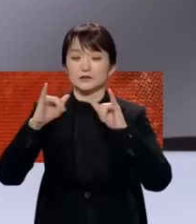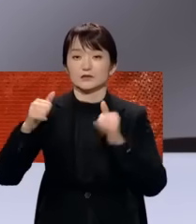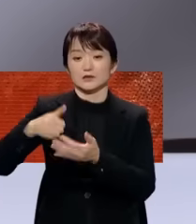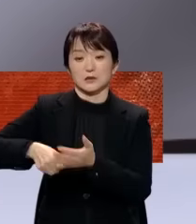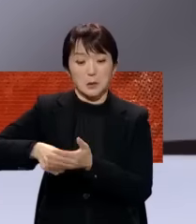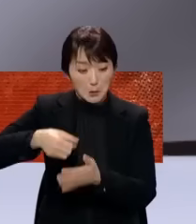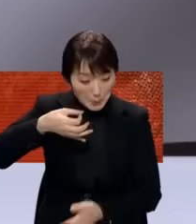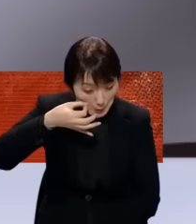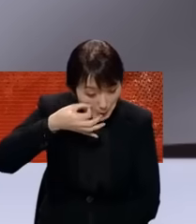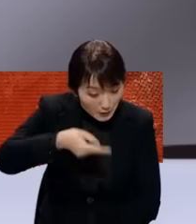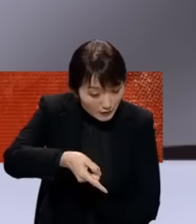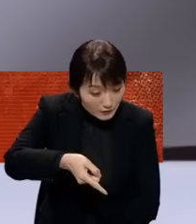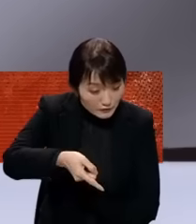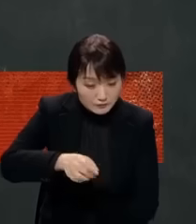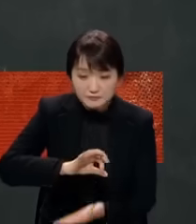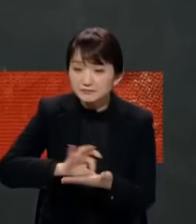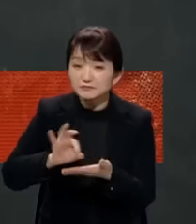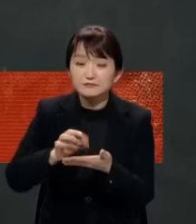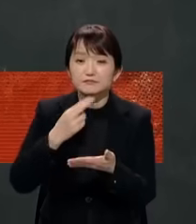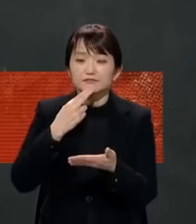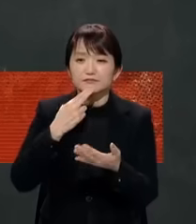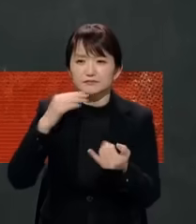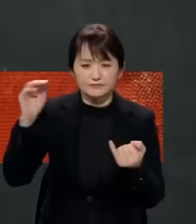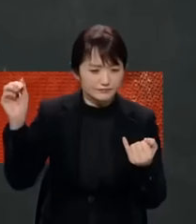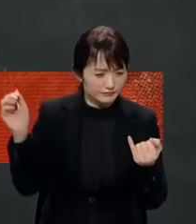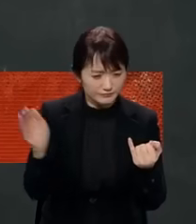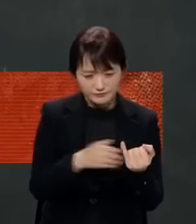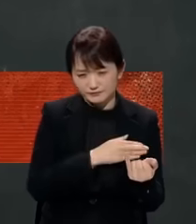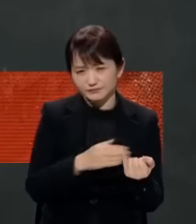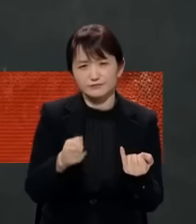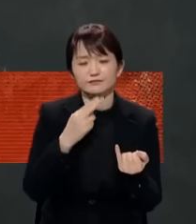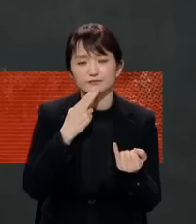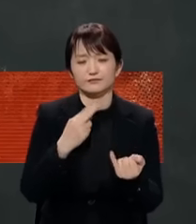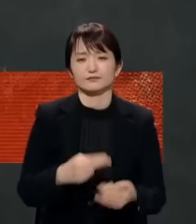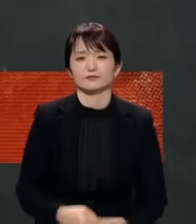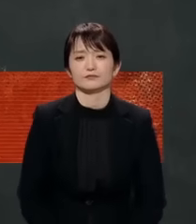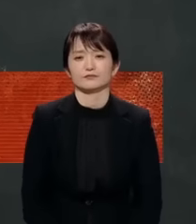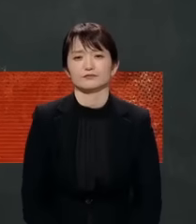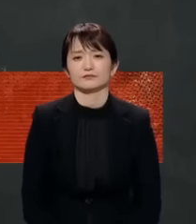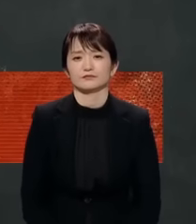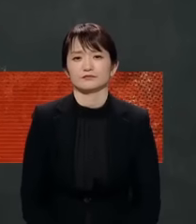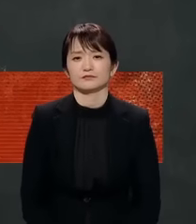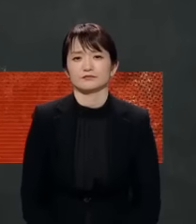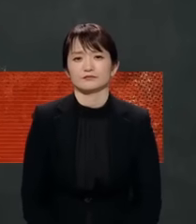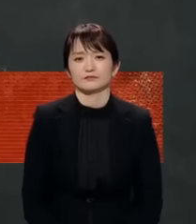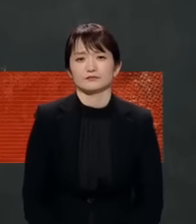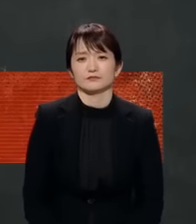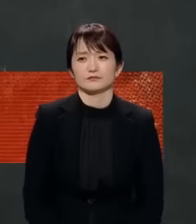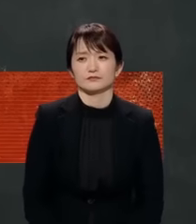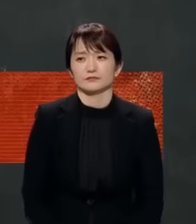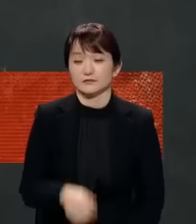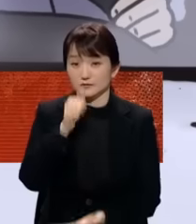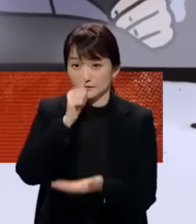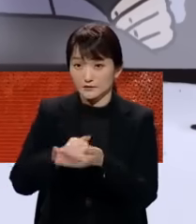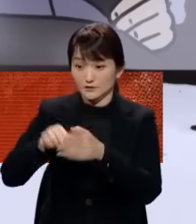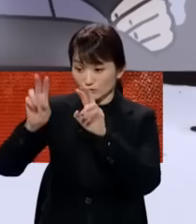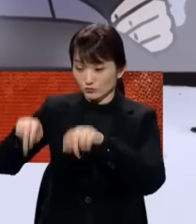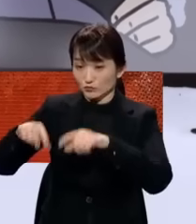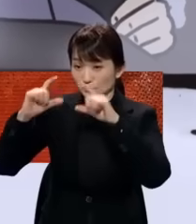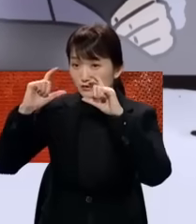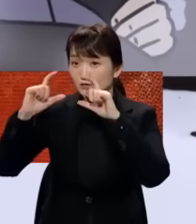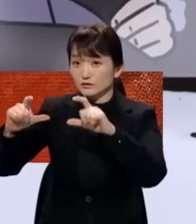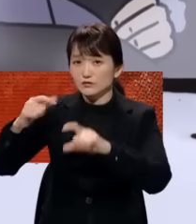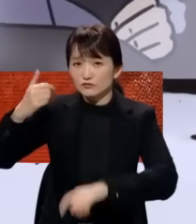보여주긴 했지만 이거 이용한 적은 없고 때린 적도 없다고 부인했습니다 자 도대체 이걸 무죄를 때리는 판사는